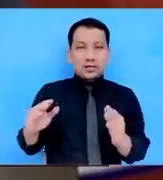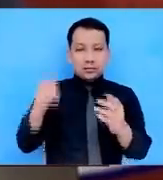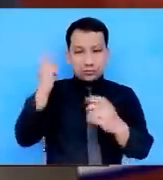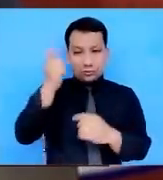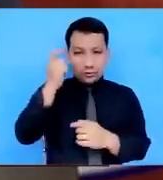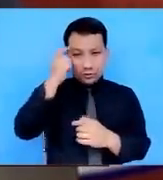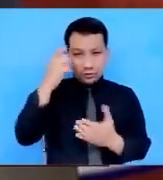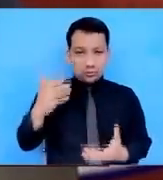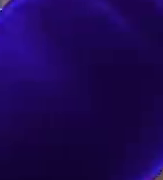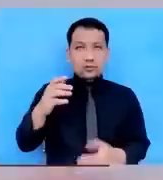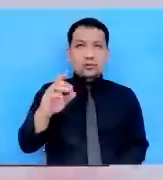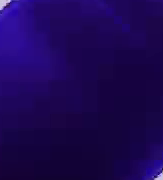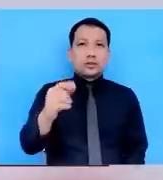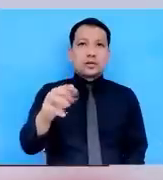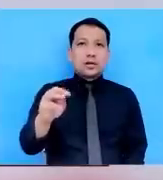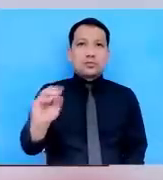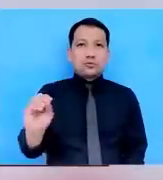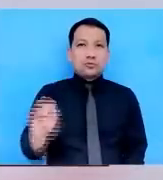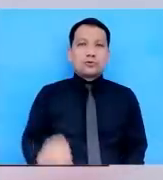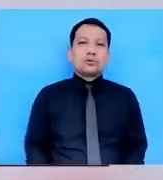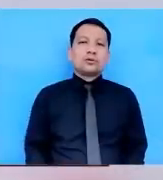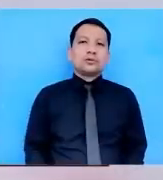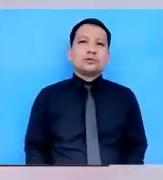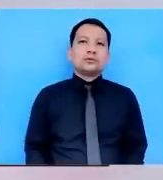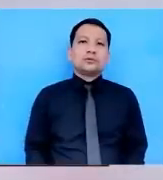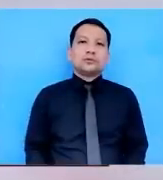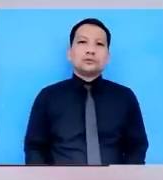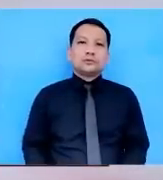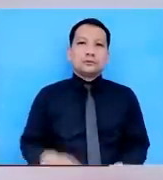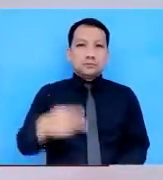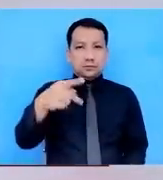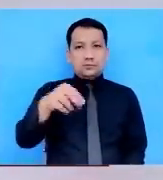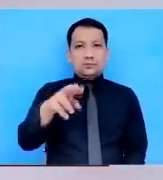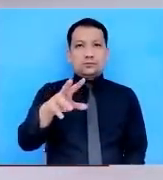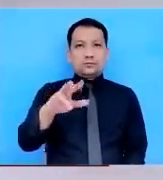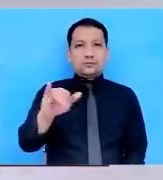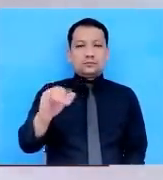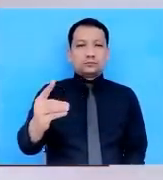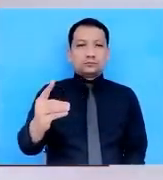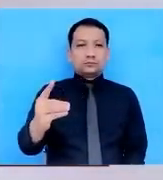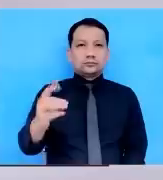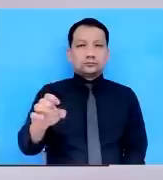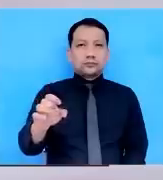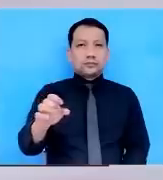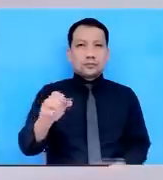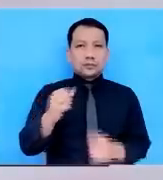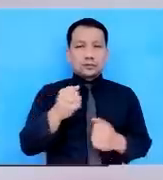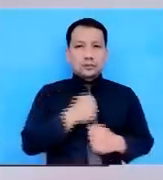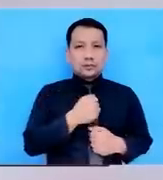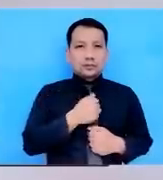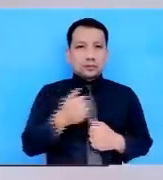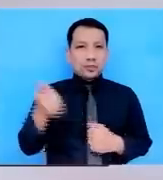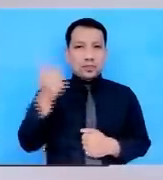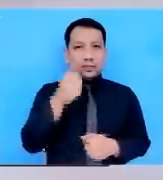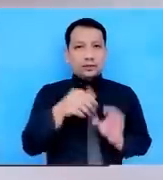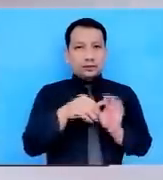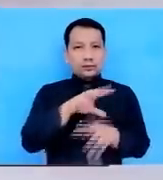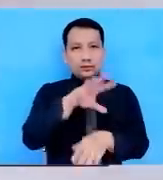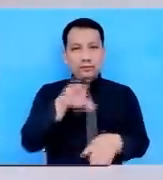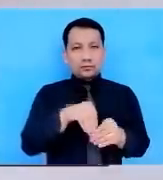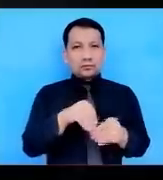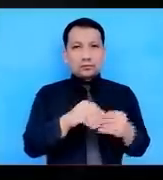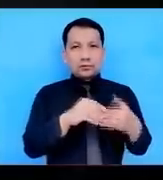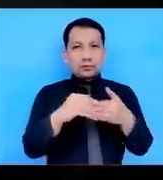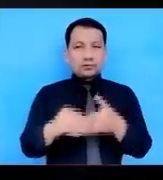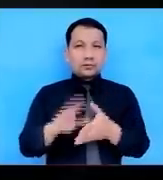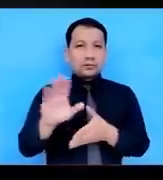Degamo. Wala pang pahayag si Pride Tebes sa pagkakasangkot ng kanyang security head sa kanyang pinamumunuan na